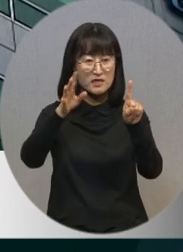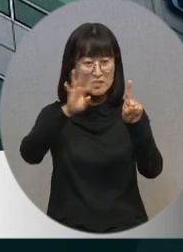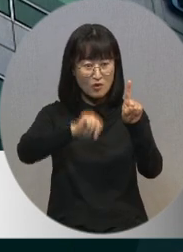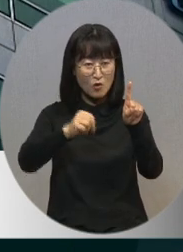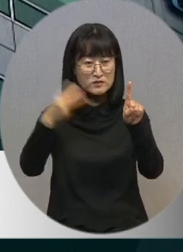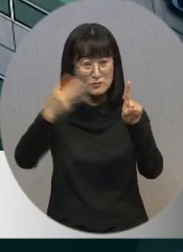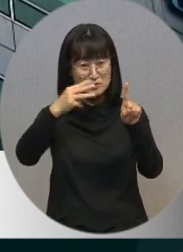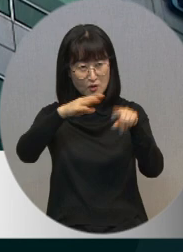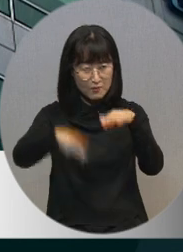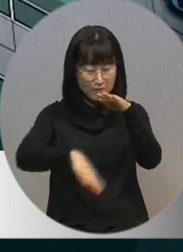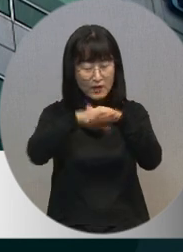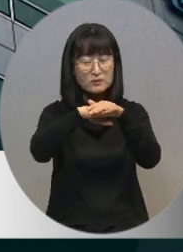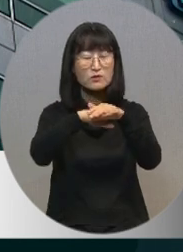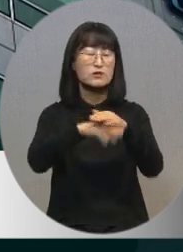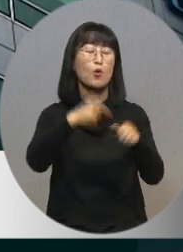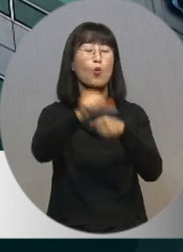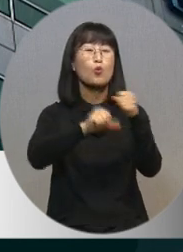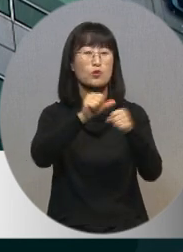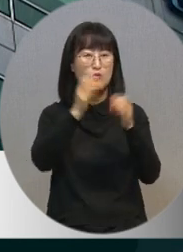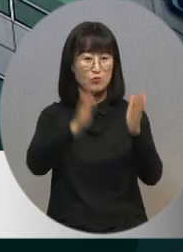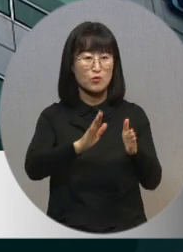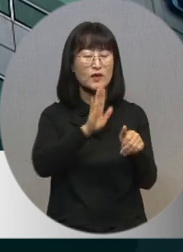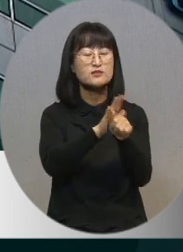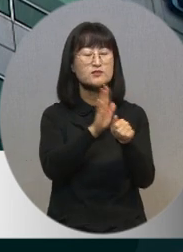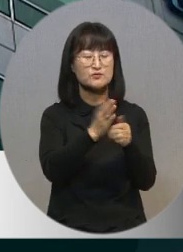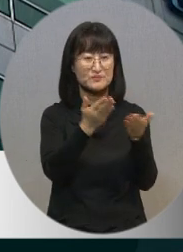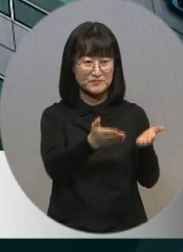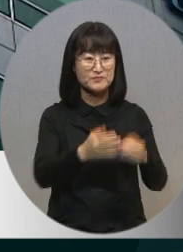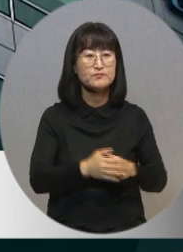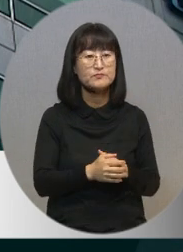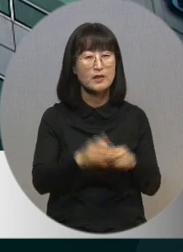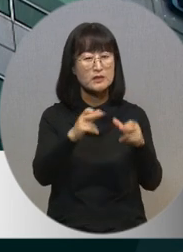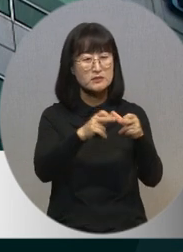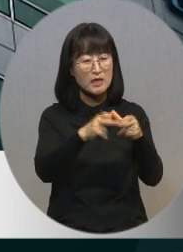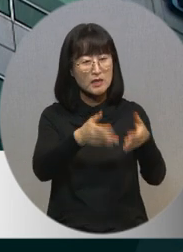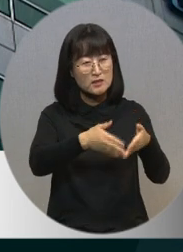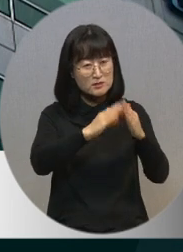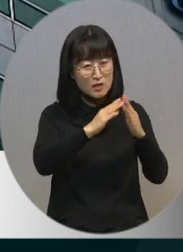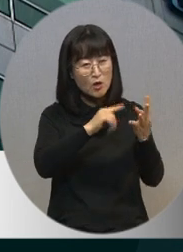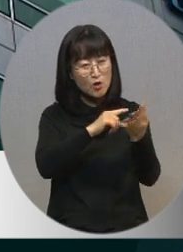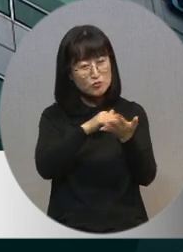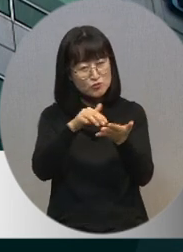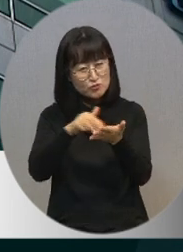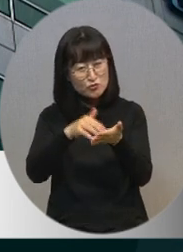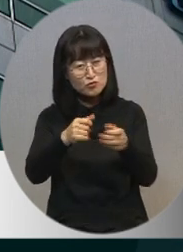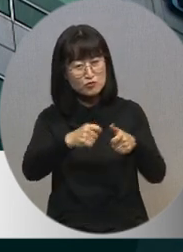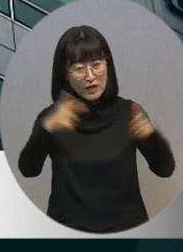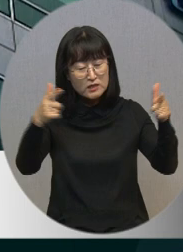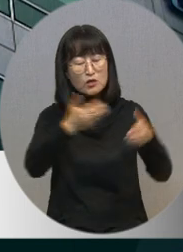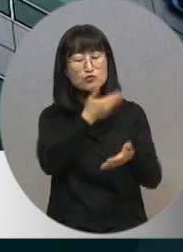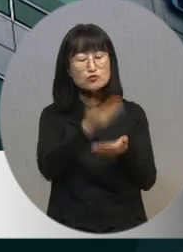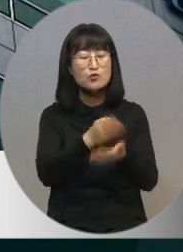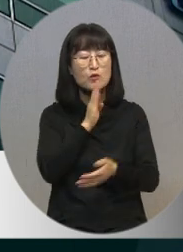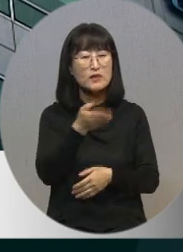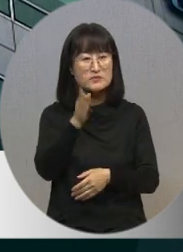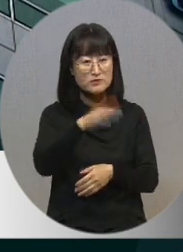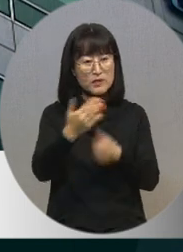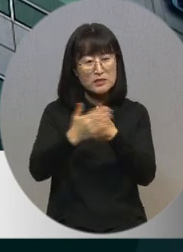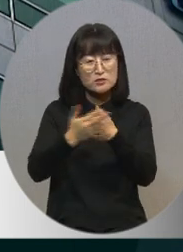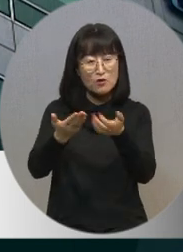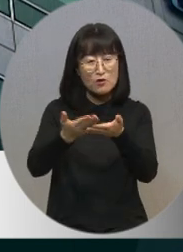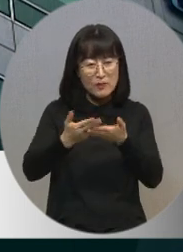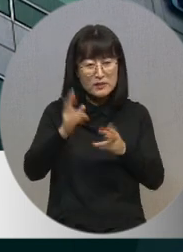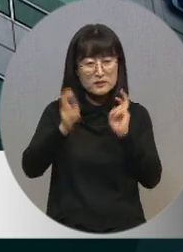최장 5년간 지원해드리는 사업입니다. 장애인 창업 점포 수를 확대해 나가는 것도 중요하지만 지원받은